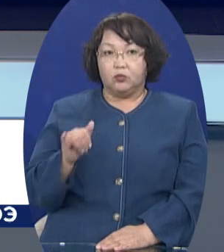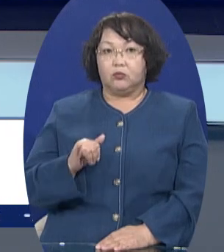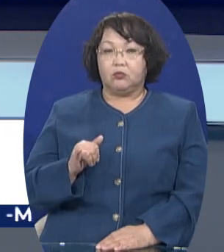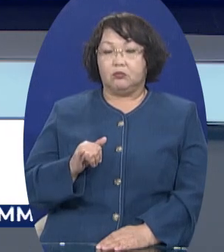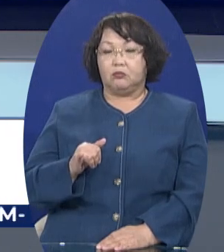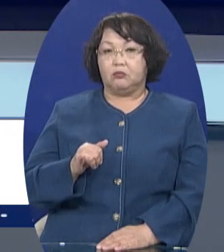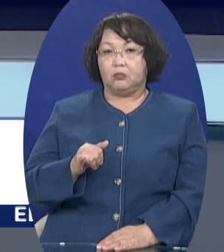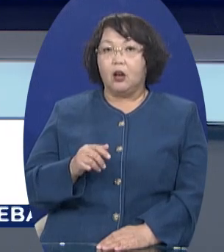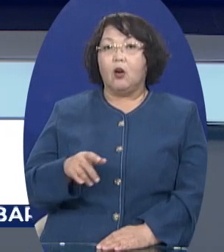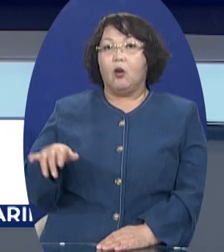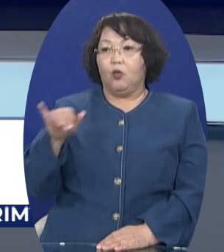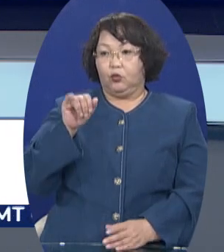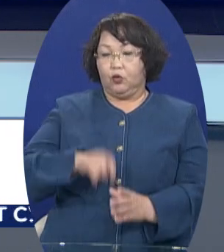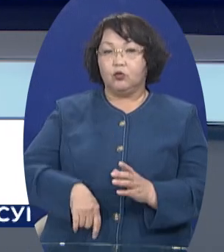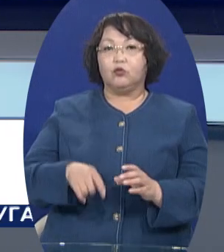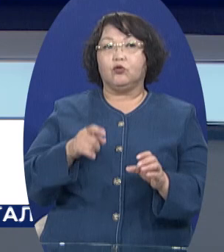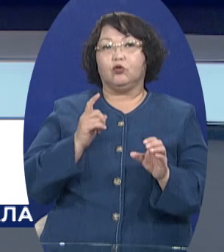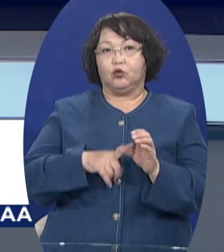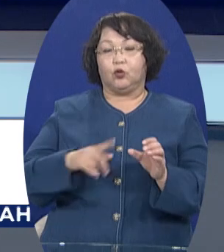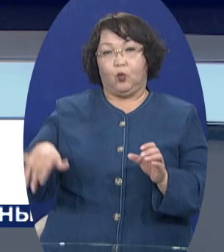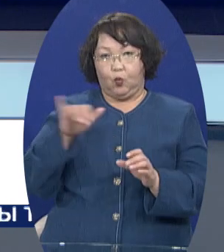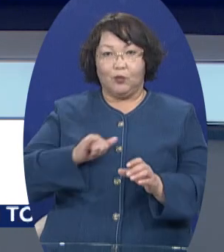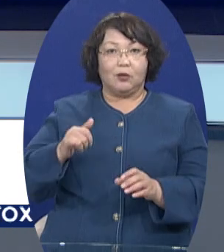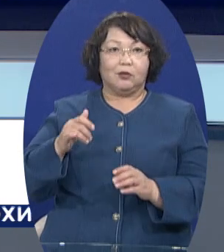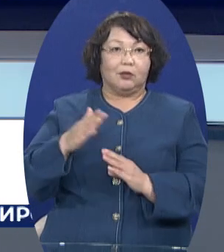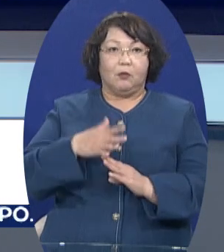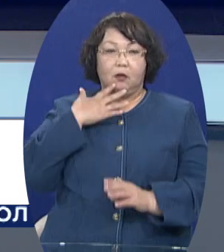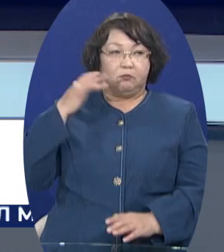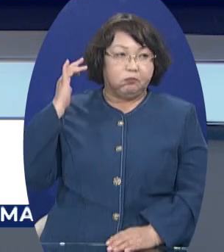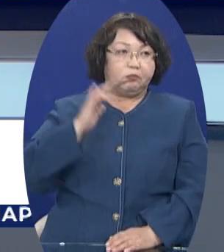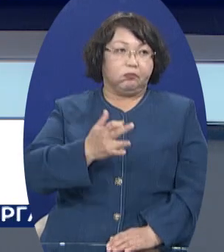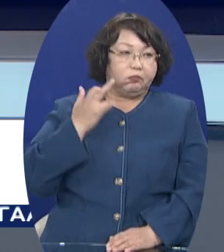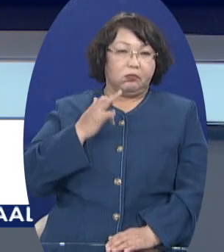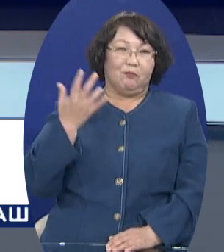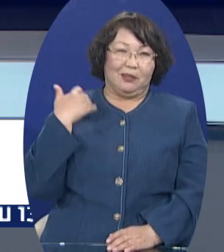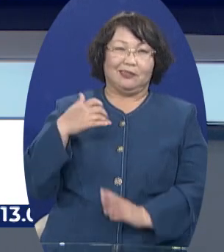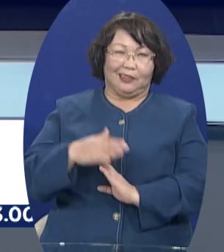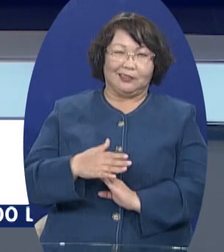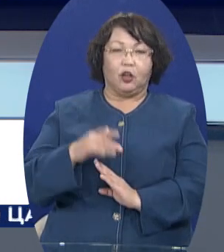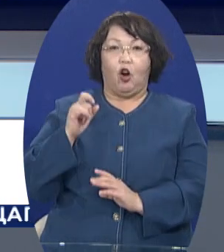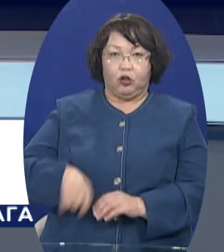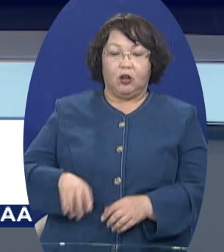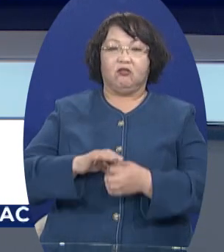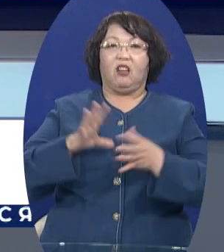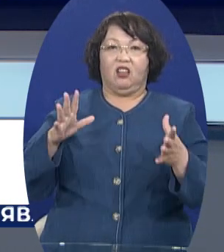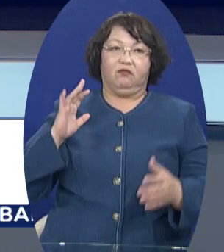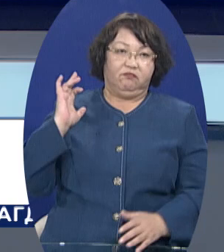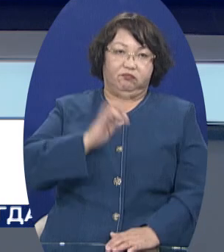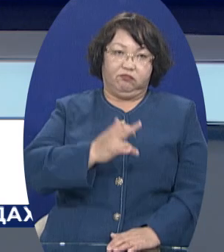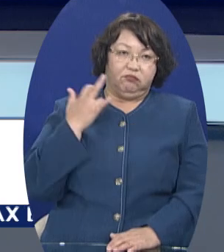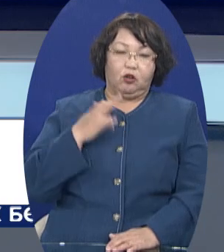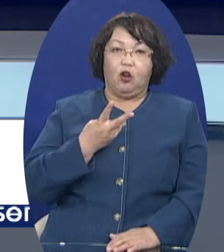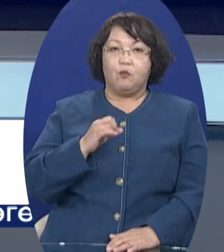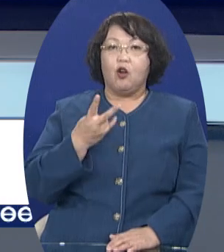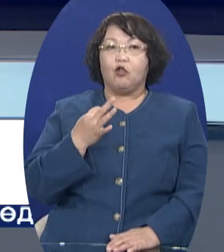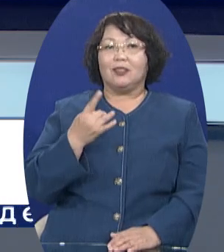сурвалж тус улсаас Умар Цолонгос руу тогтмол нислэг үйлддэг байсныг эргэн сэргээхээр болж байгааг даваа гарагт мэдээлсэн. 2020 оны 1-р